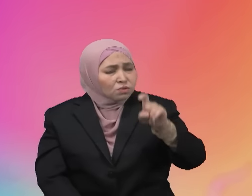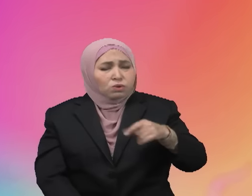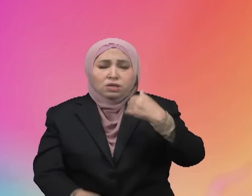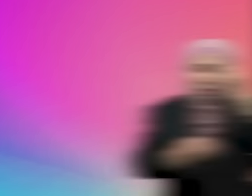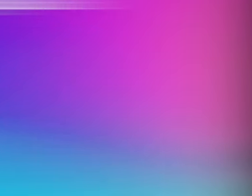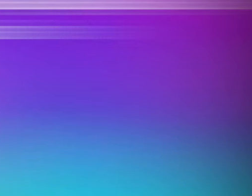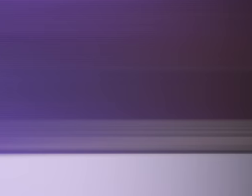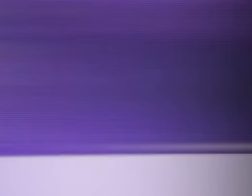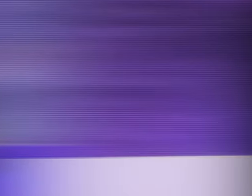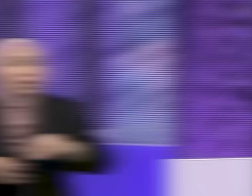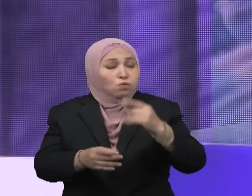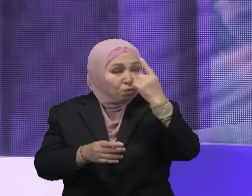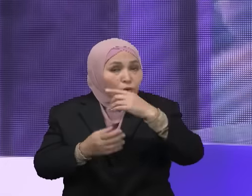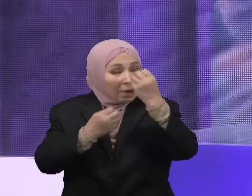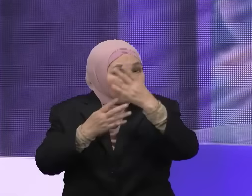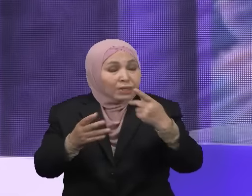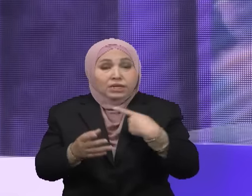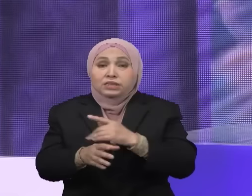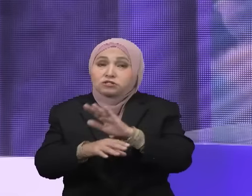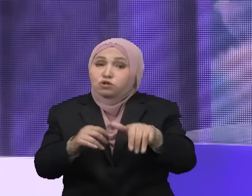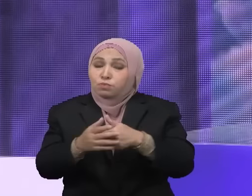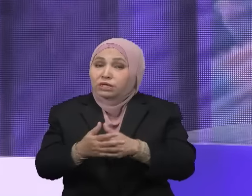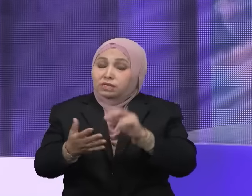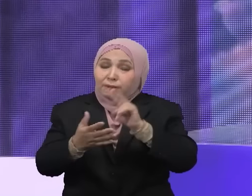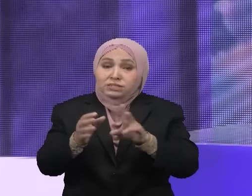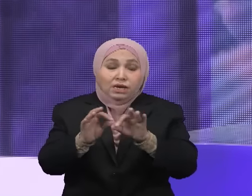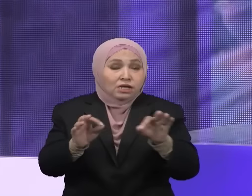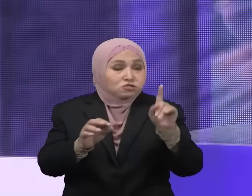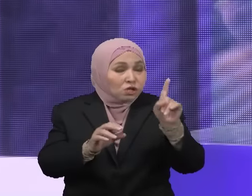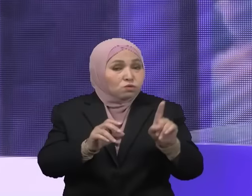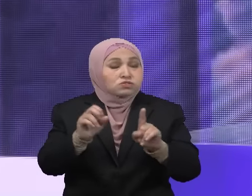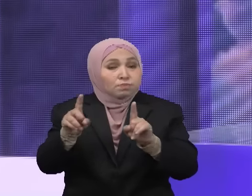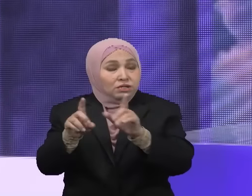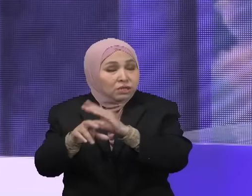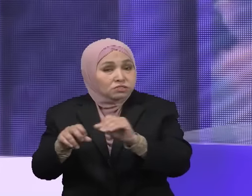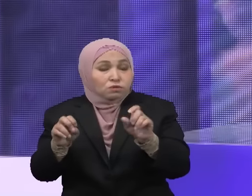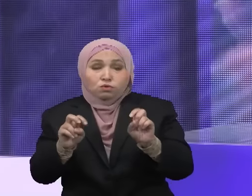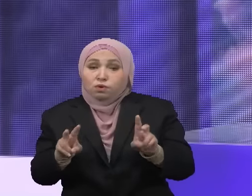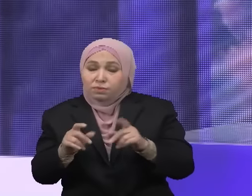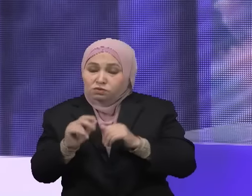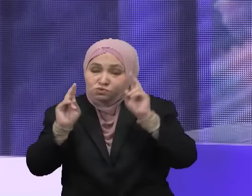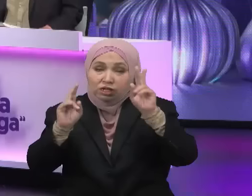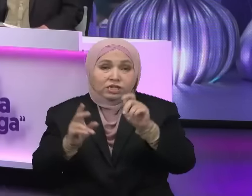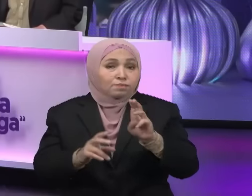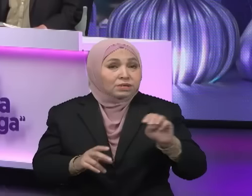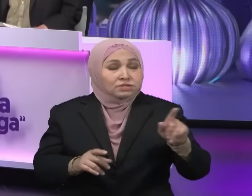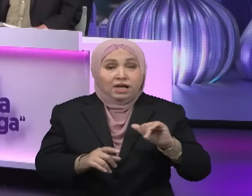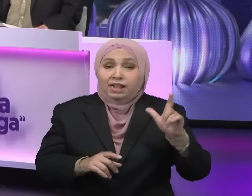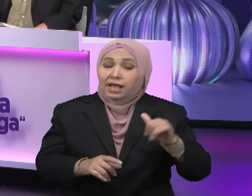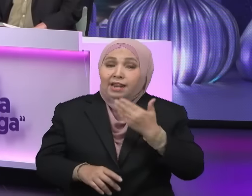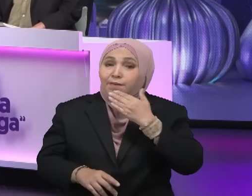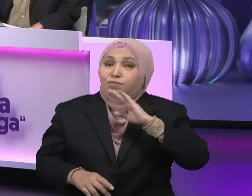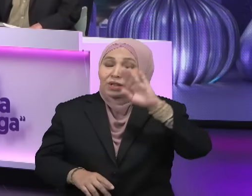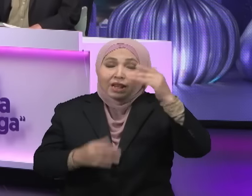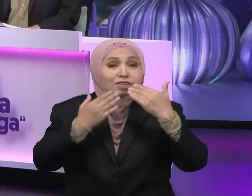sekaligus pemakluman untuk kita semua. Kita baca ayat 111 dan 112 dipimpin Al-Fadhil Ustaz Tirmizi Ali. Sila Ustaz. Baik, alhamdulillah,